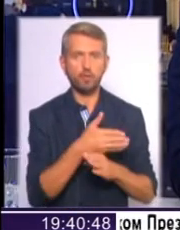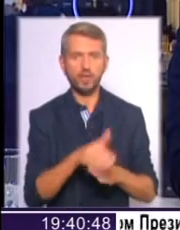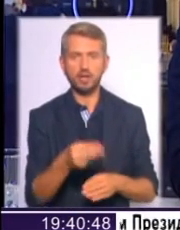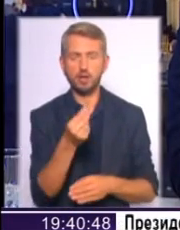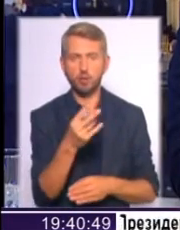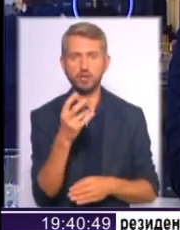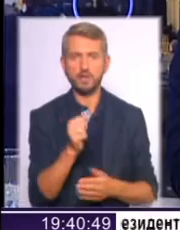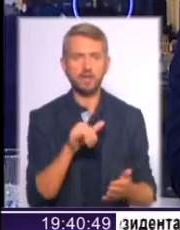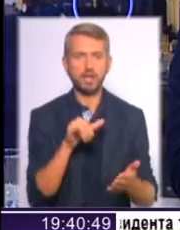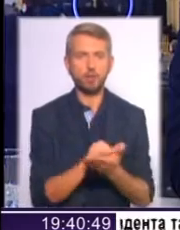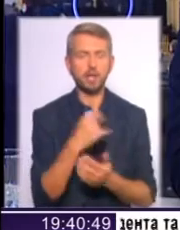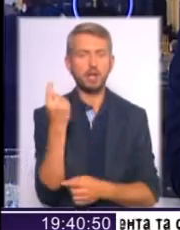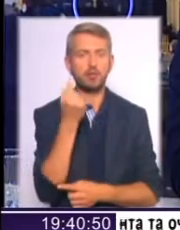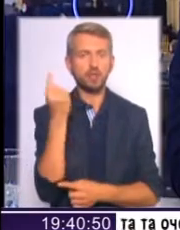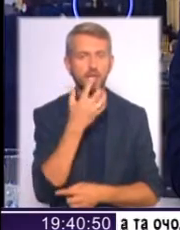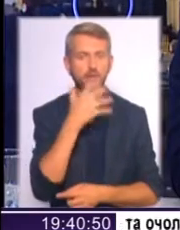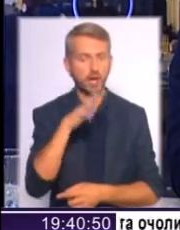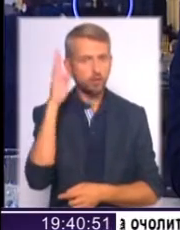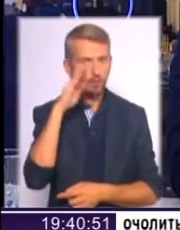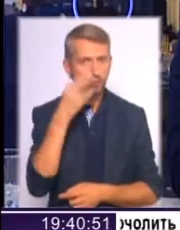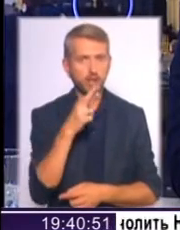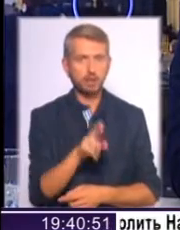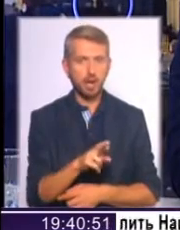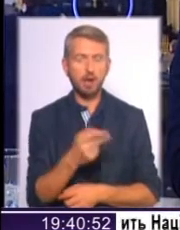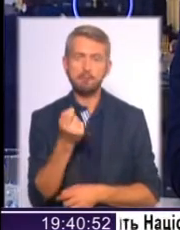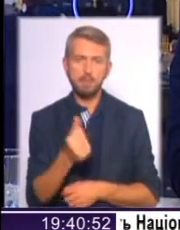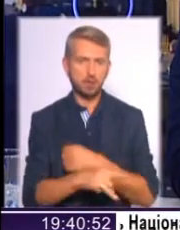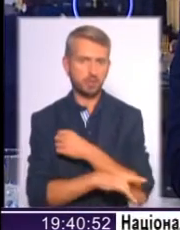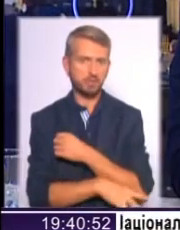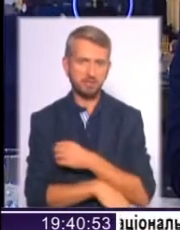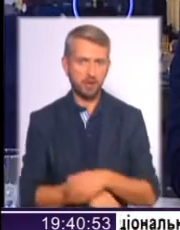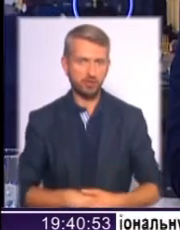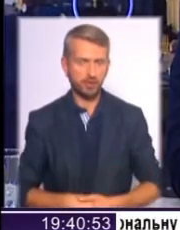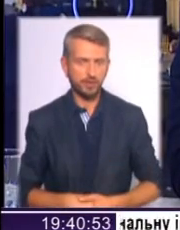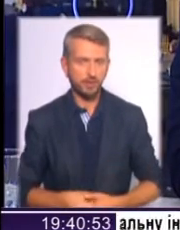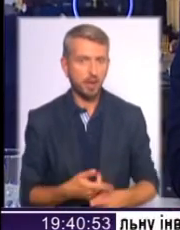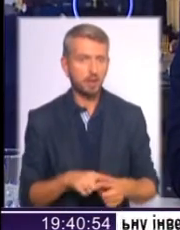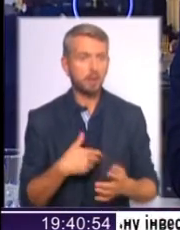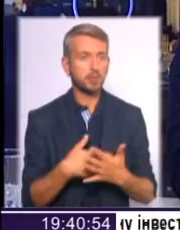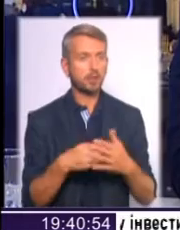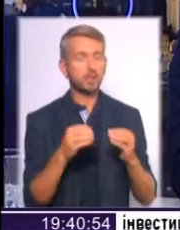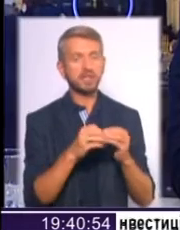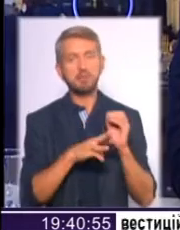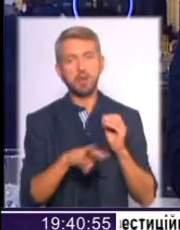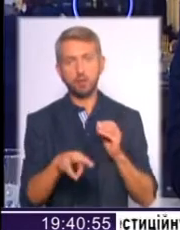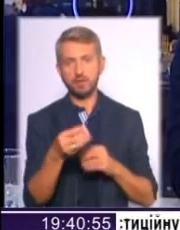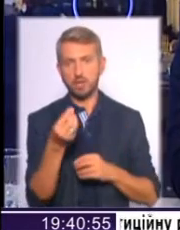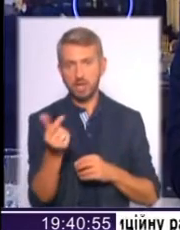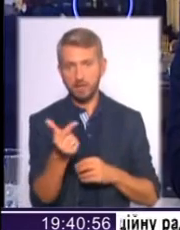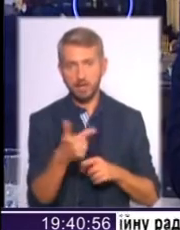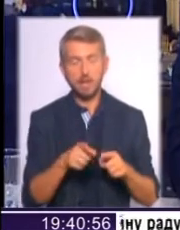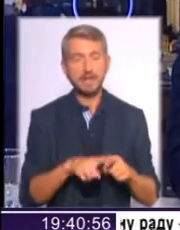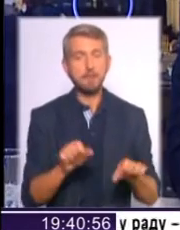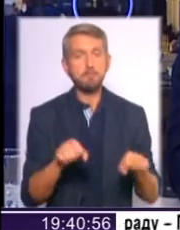коштів на встановлення лічильників гарячої води для малозабезпечених. Ну, це тобто добре, це близько 10 мільйонів. От, і це